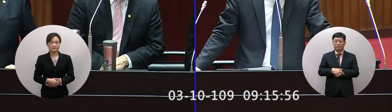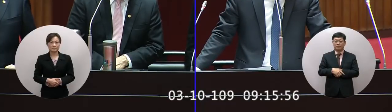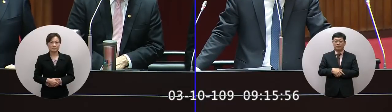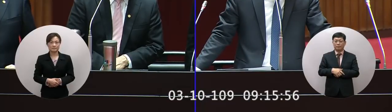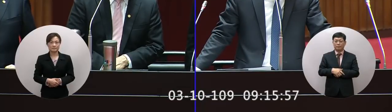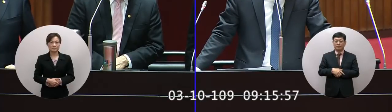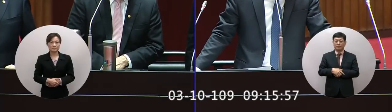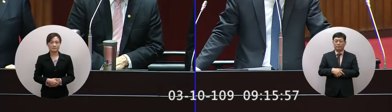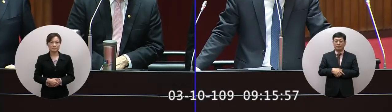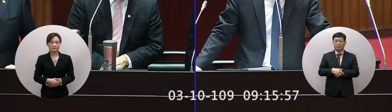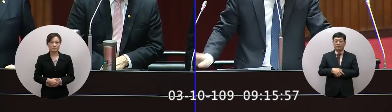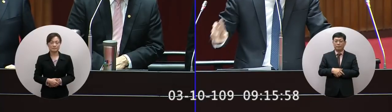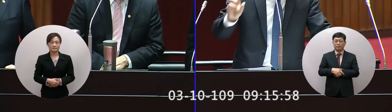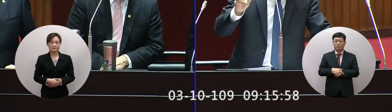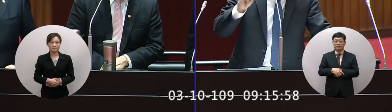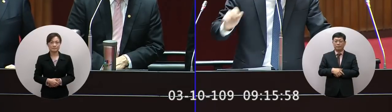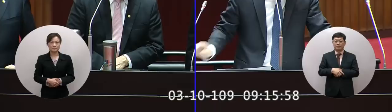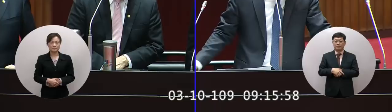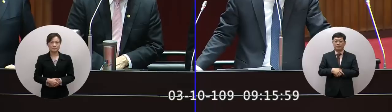啊，